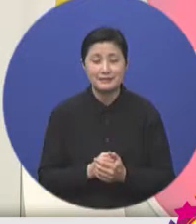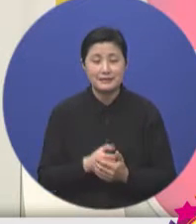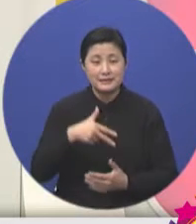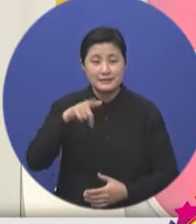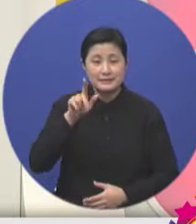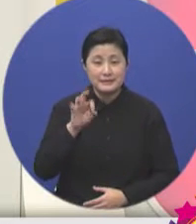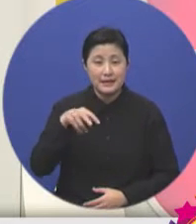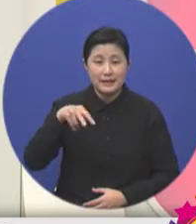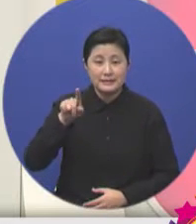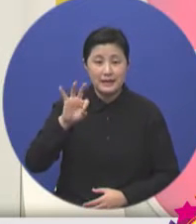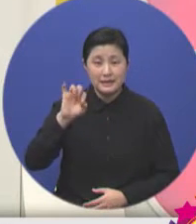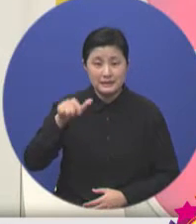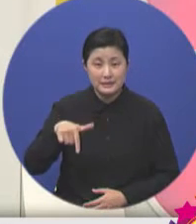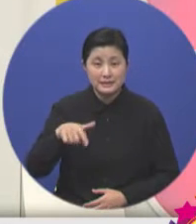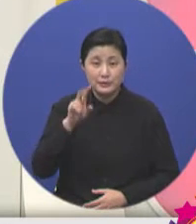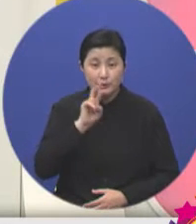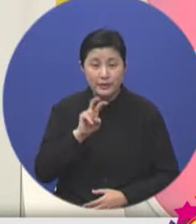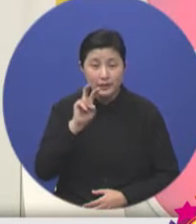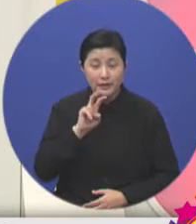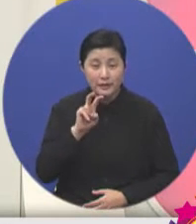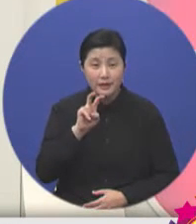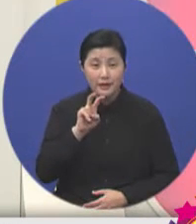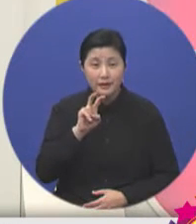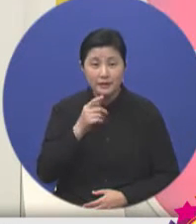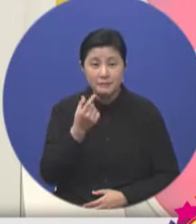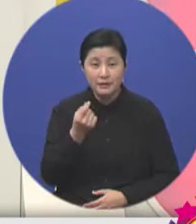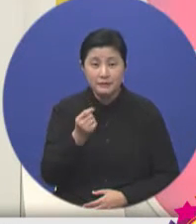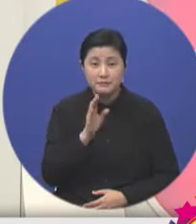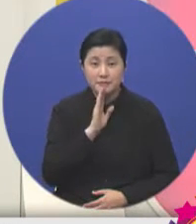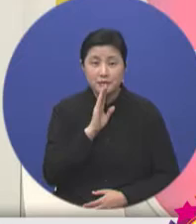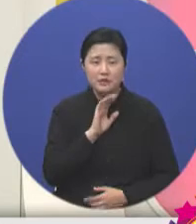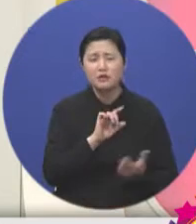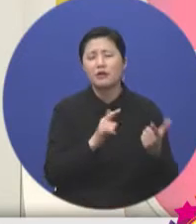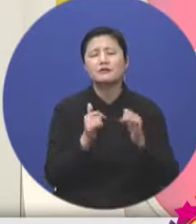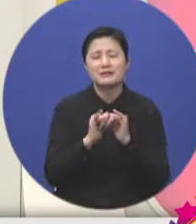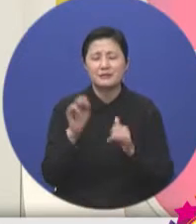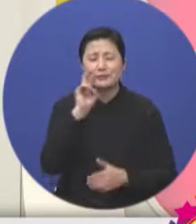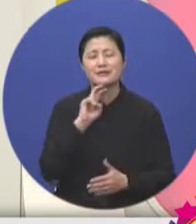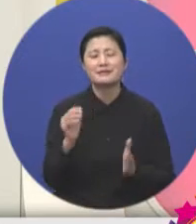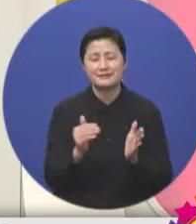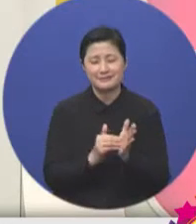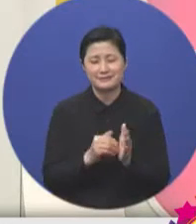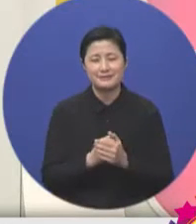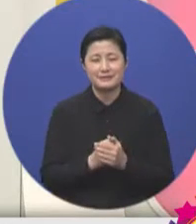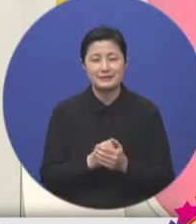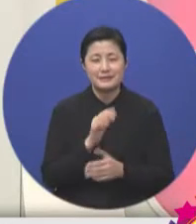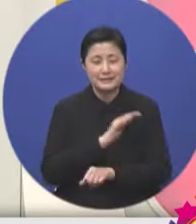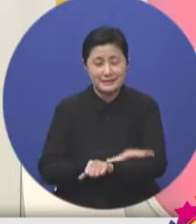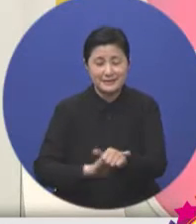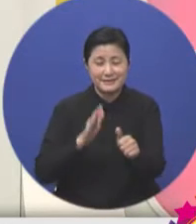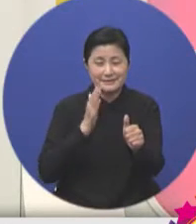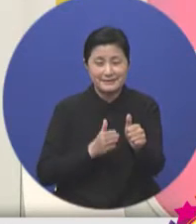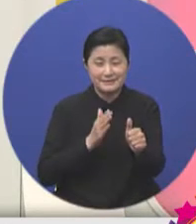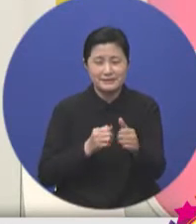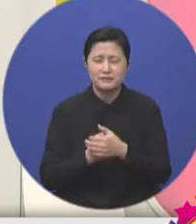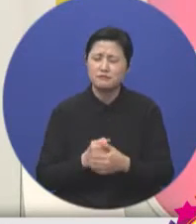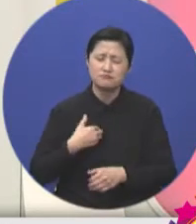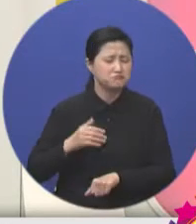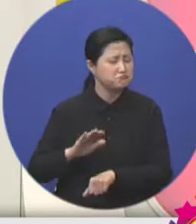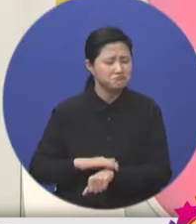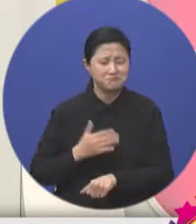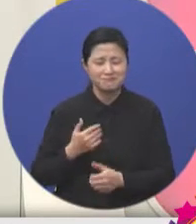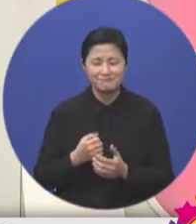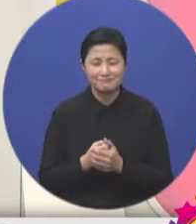강사익? 네. 아니. 아, 그래 맞아. 여러분이 부르셨죠 그 노래. 알겠습니다. 어머니 그러면 잘 불러주세요. 잘 못